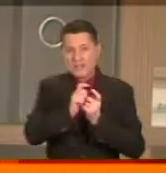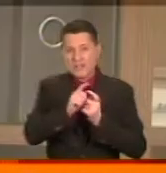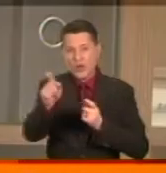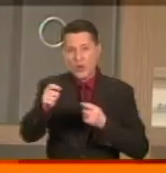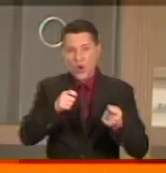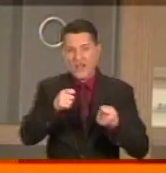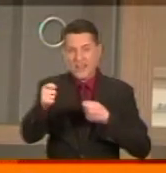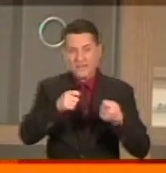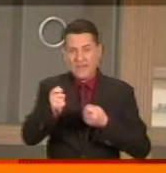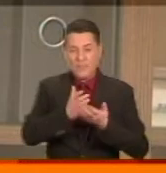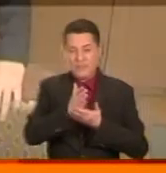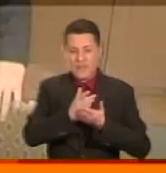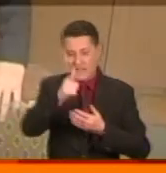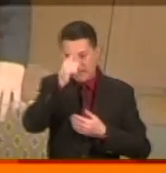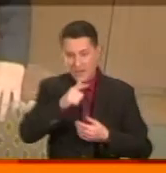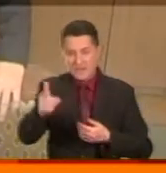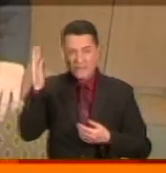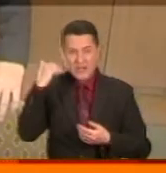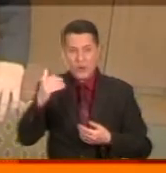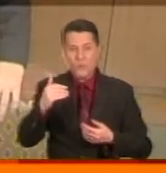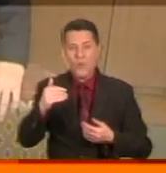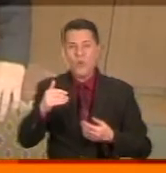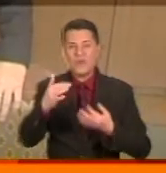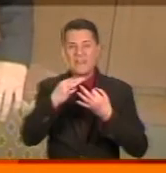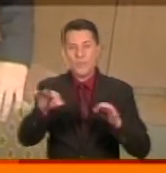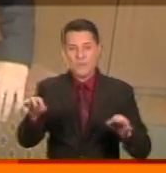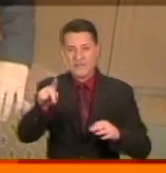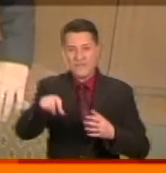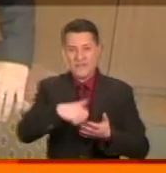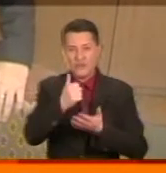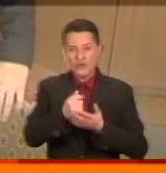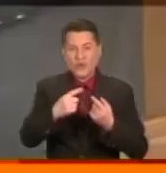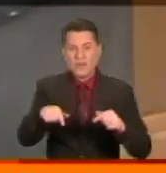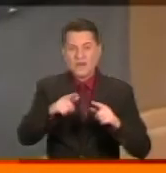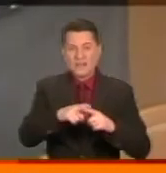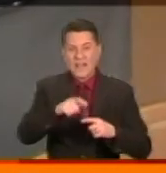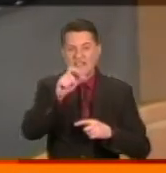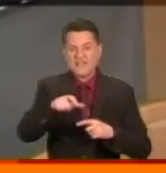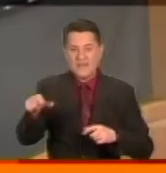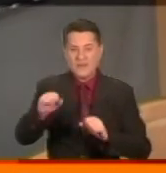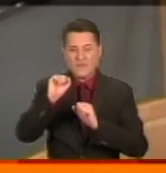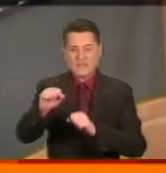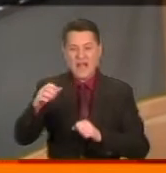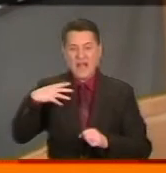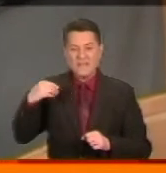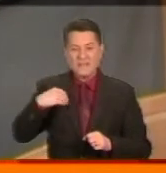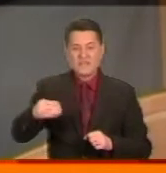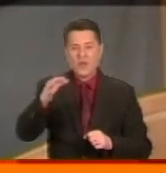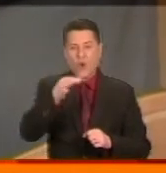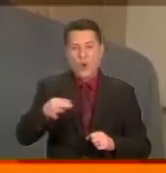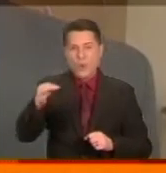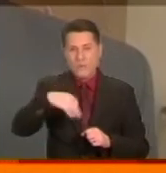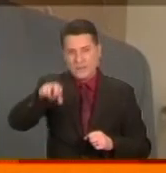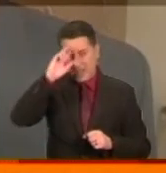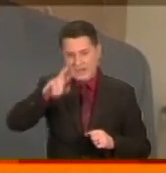посада. Два місяці тому Умрихіна демобілізували, і він очолив департамент цивільного захисту у Львівській